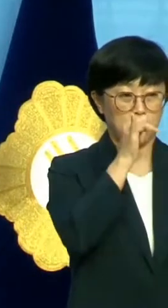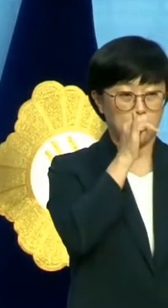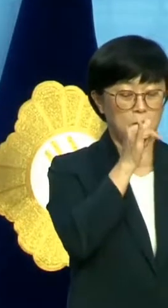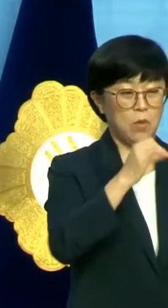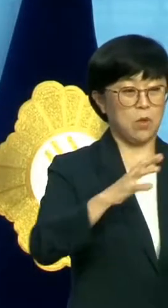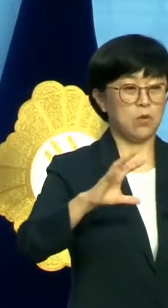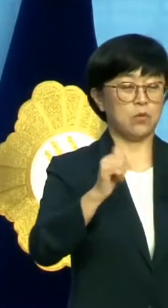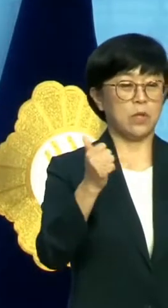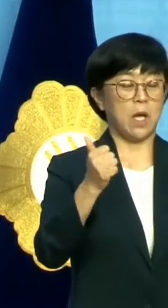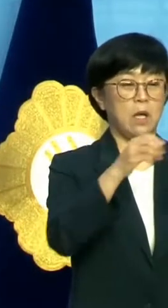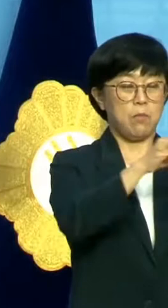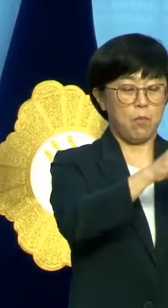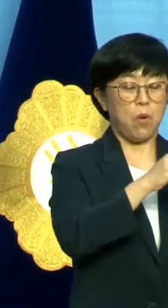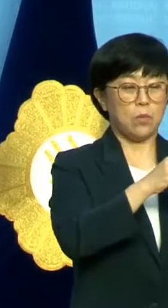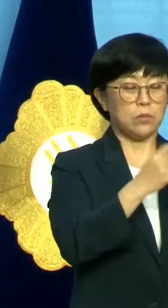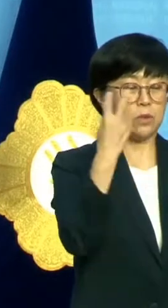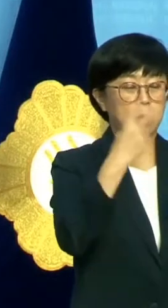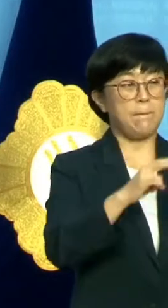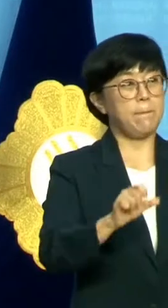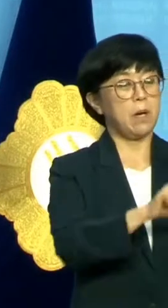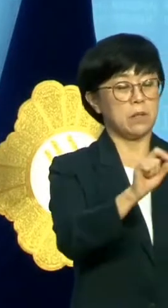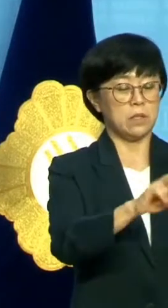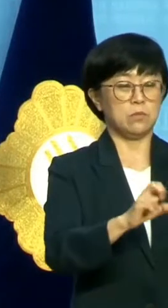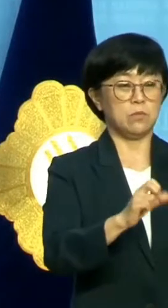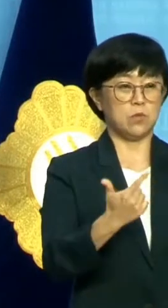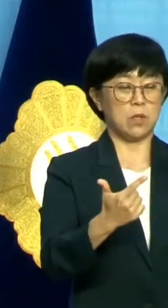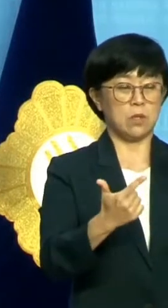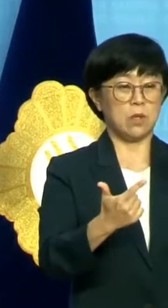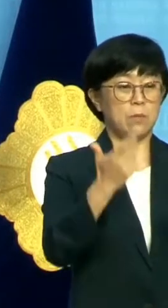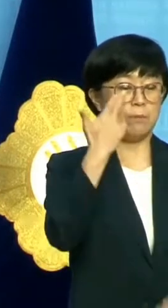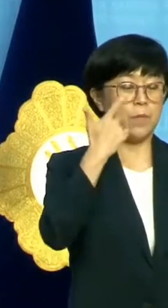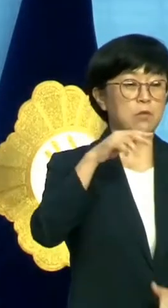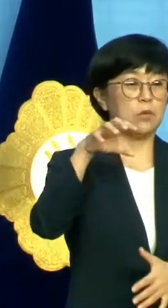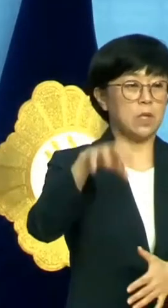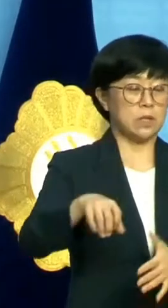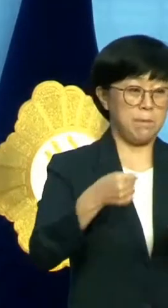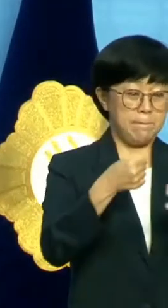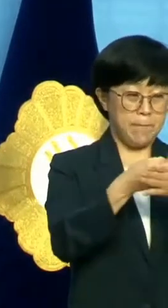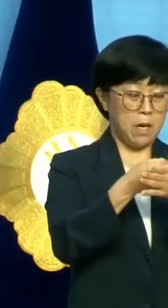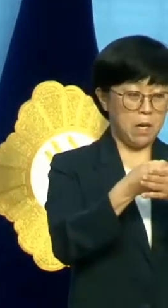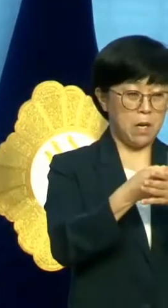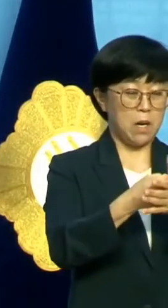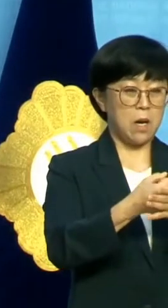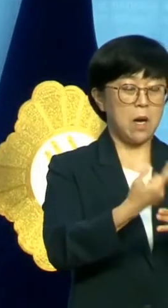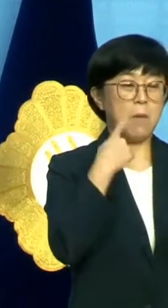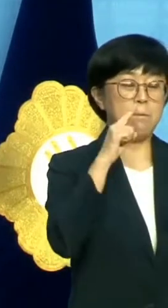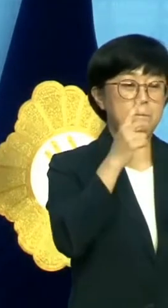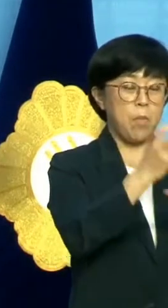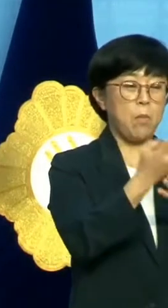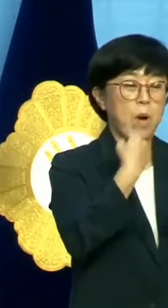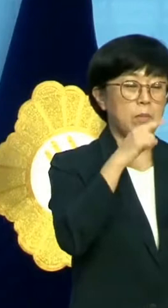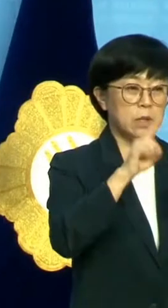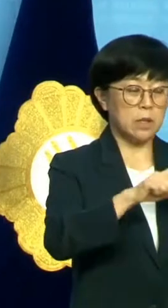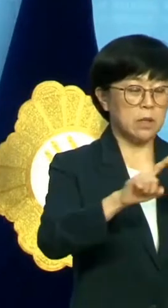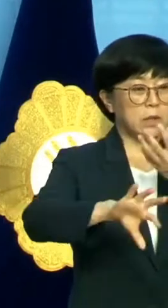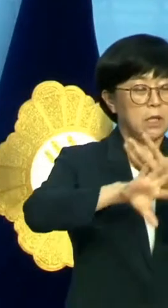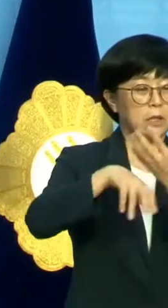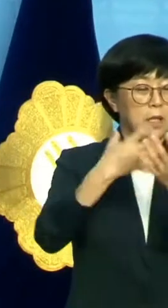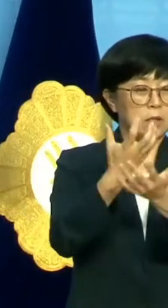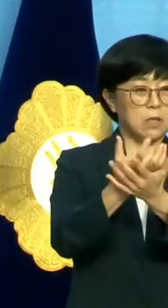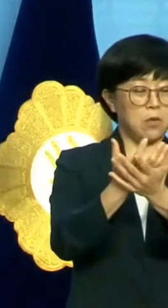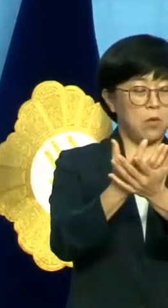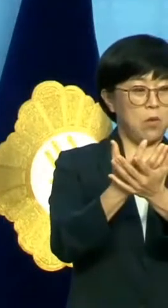국회입법조사처 는 수요일입니다 8월 26일에 미국에서 이번에 조정된 합법적인 해외 데이터 활용 의 명확화